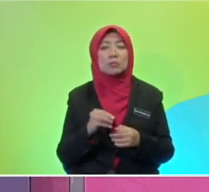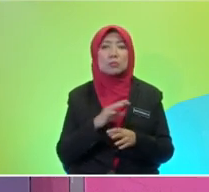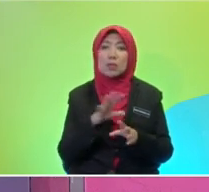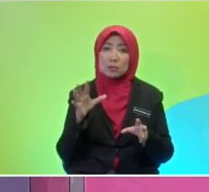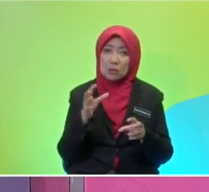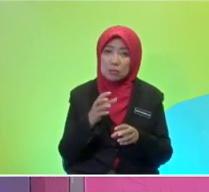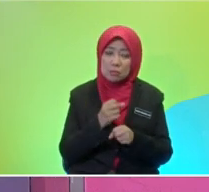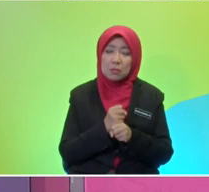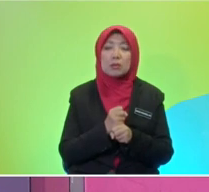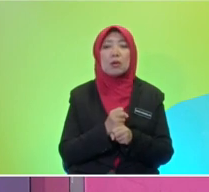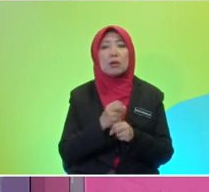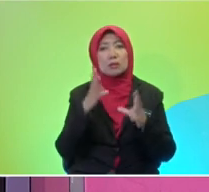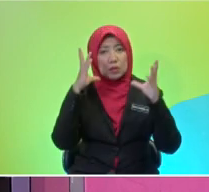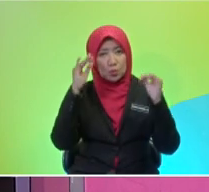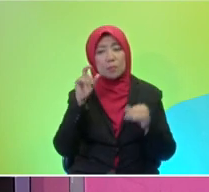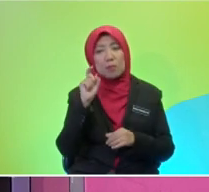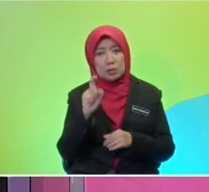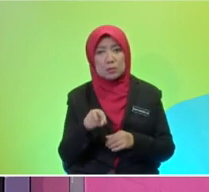mengambil tindakan susulan